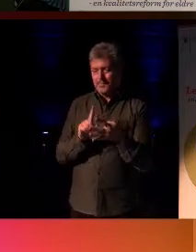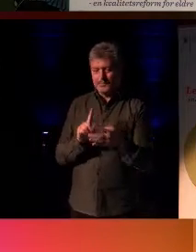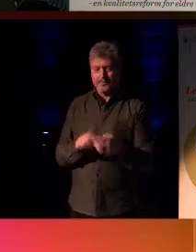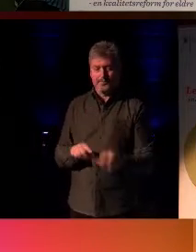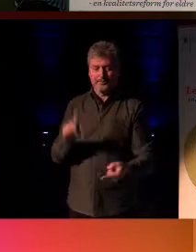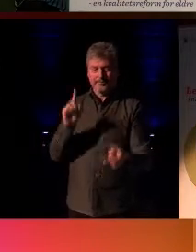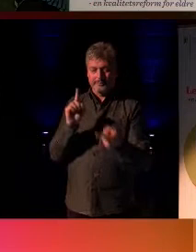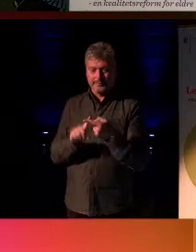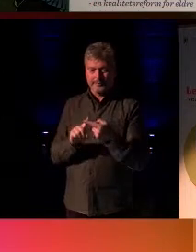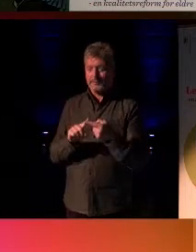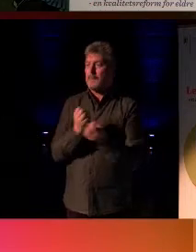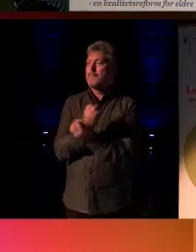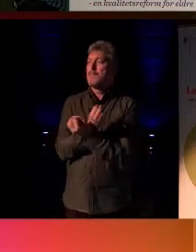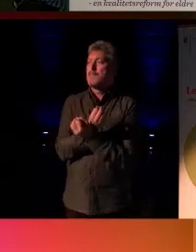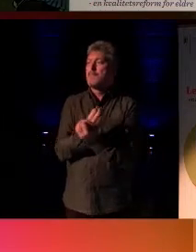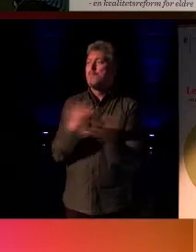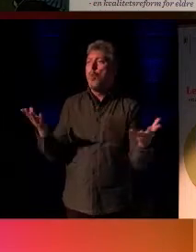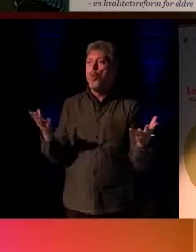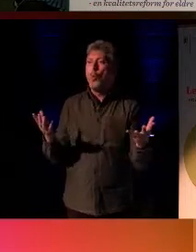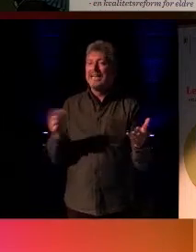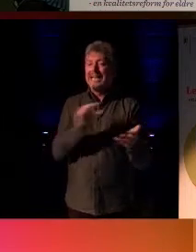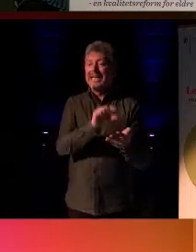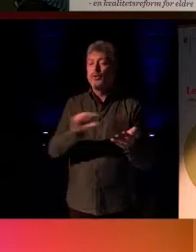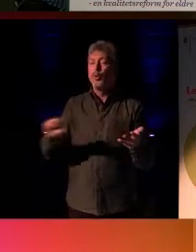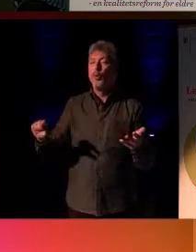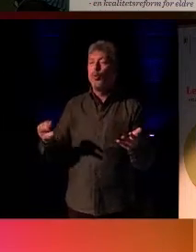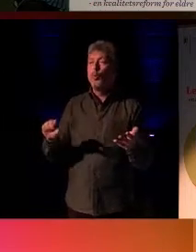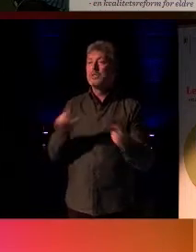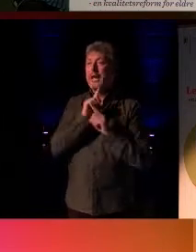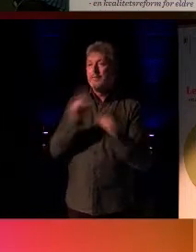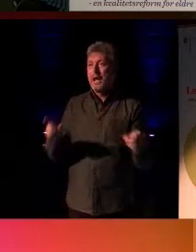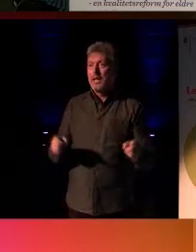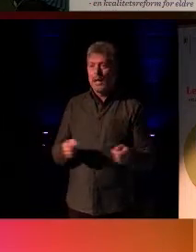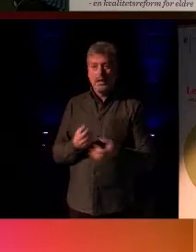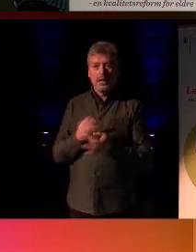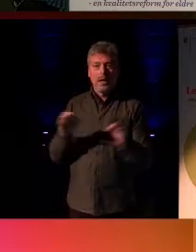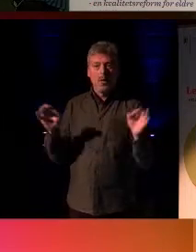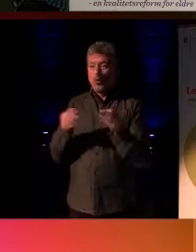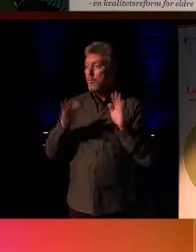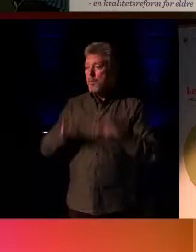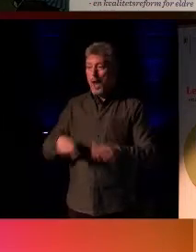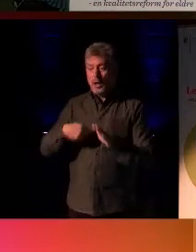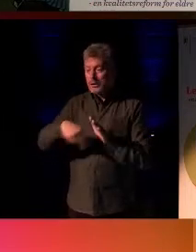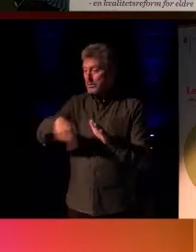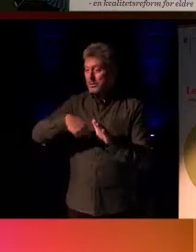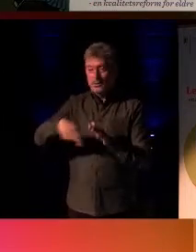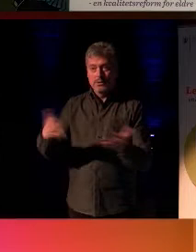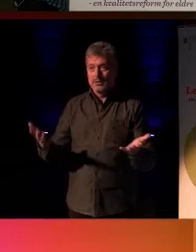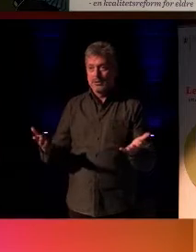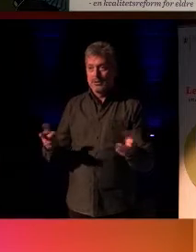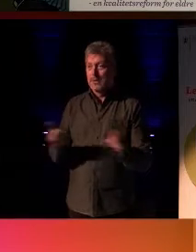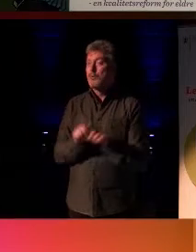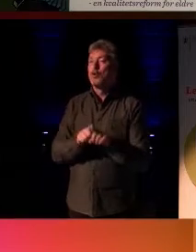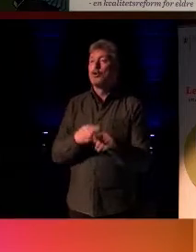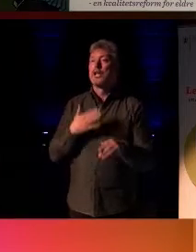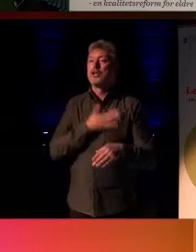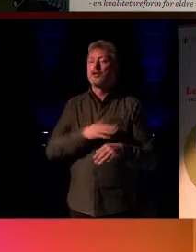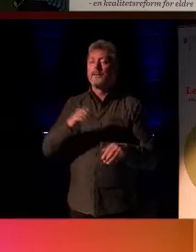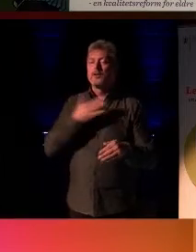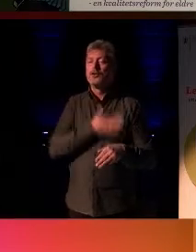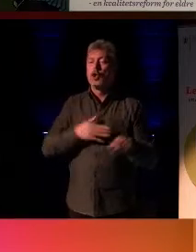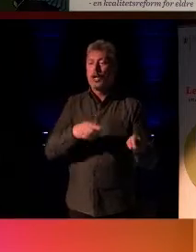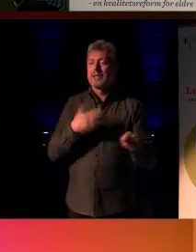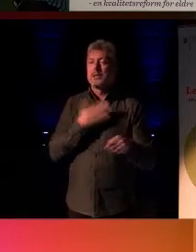det multidosemeldingen. Det at vi ikke har den på plass ennå, gjør at det den sykeste pasientgruppa